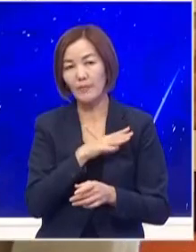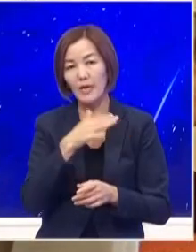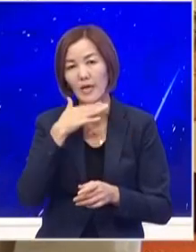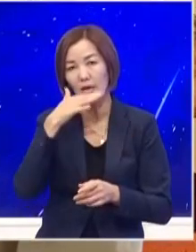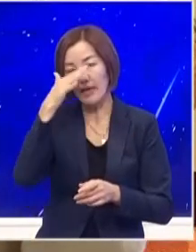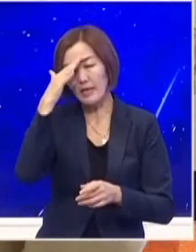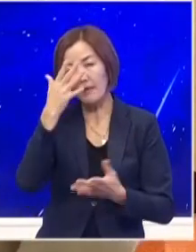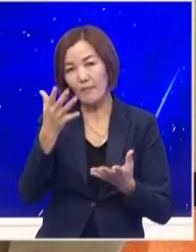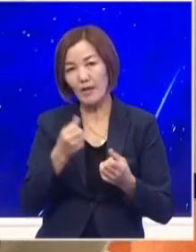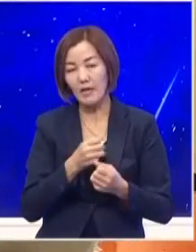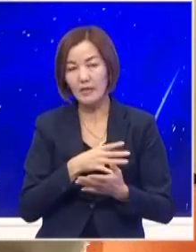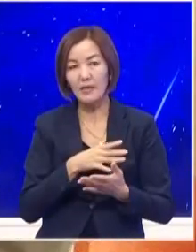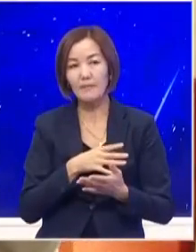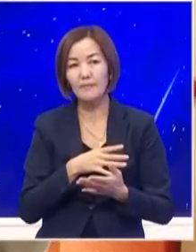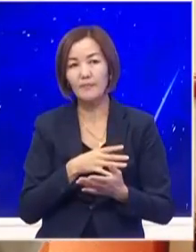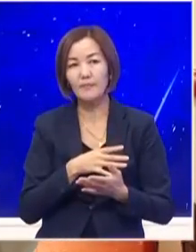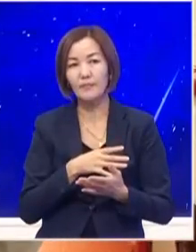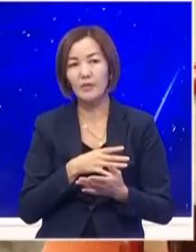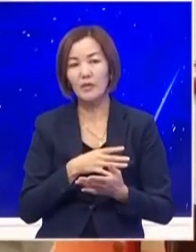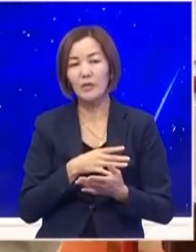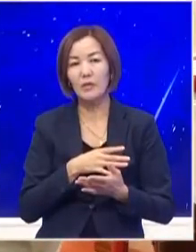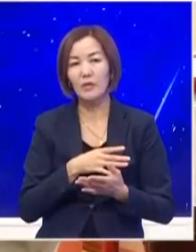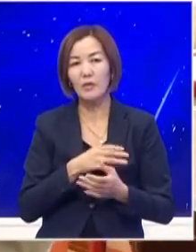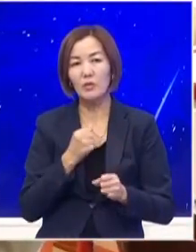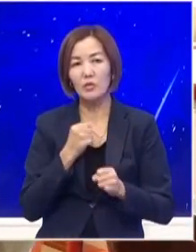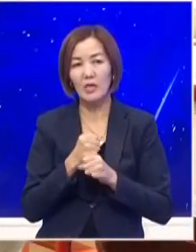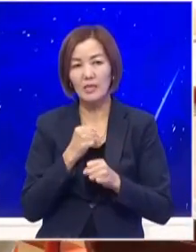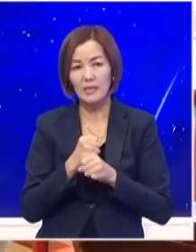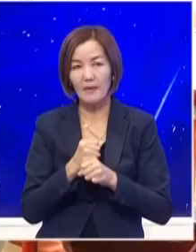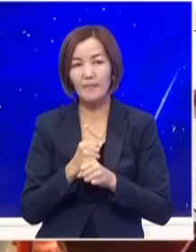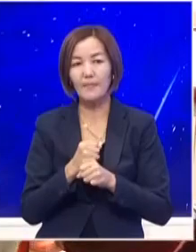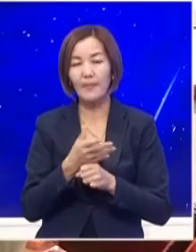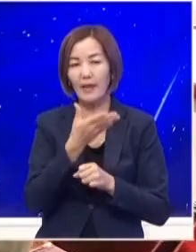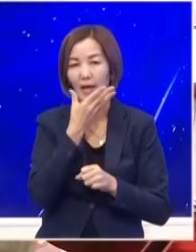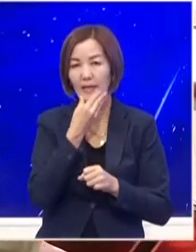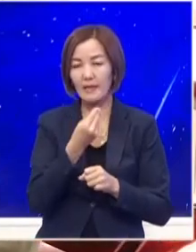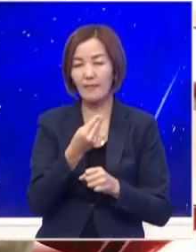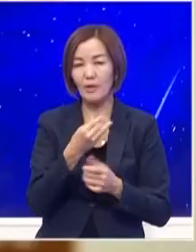да, жаңағы шауып өзі. Осындай әдемі